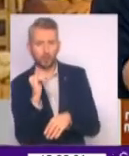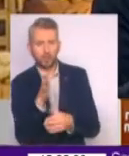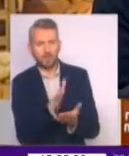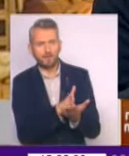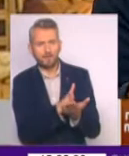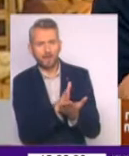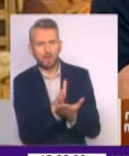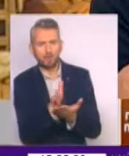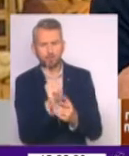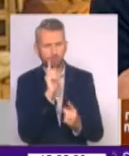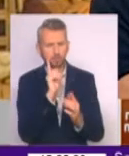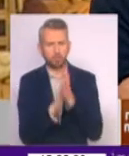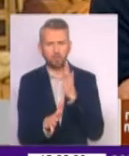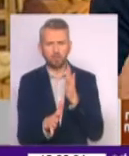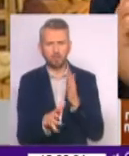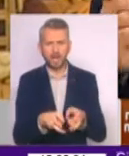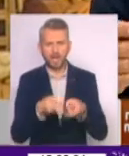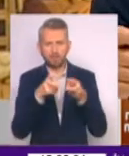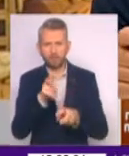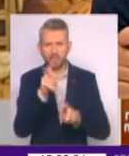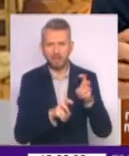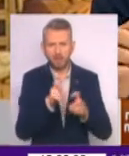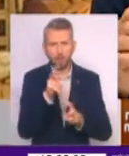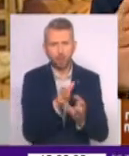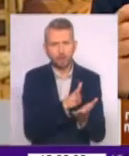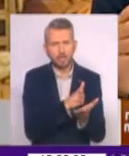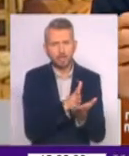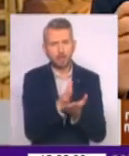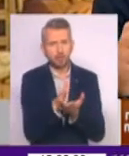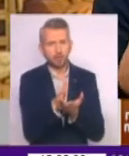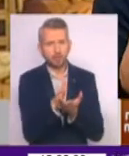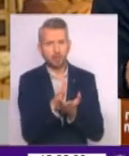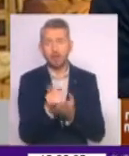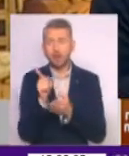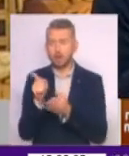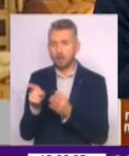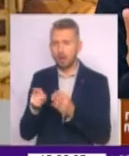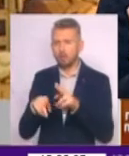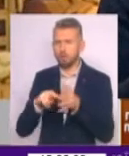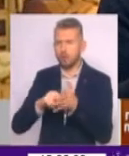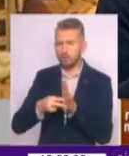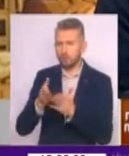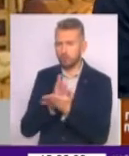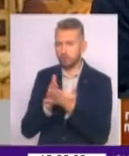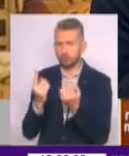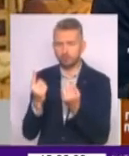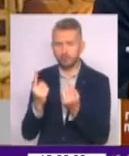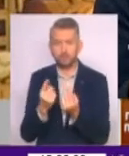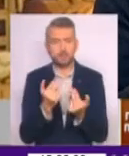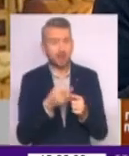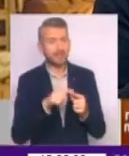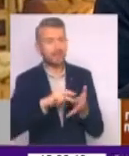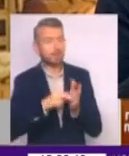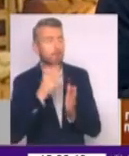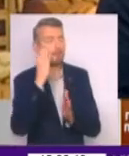повз завод ліфтовий. В напрямку... Так, ну, тобто там будується велика повністю інакше. Це в планах. Так. Це дає